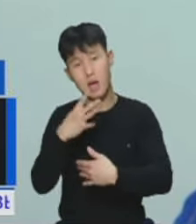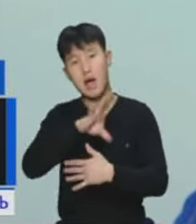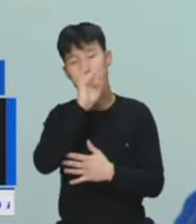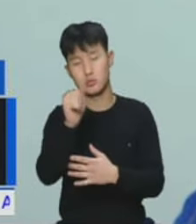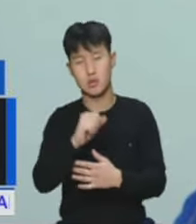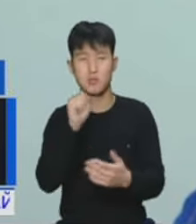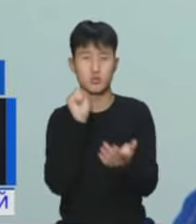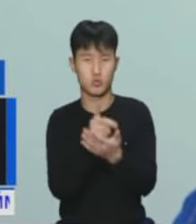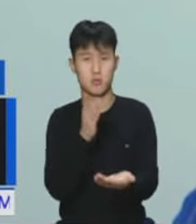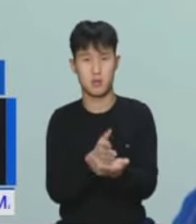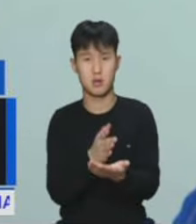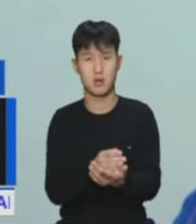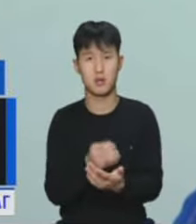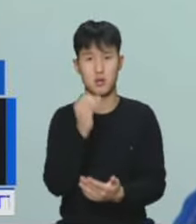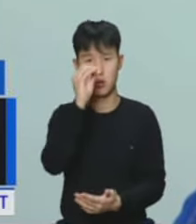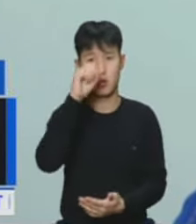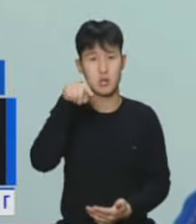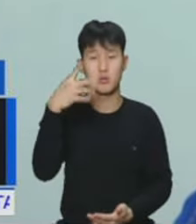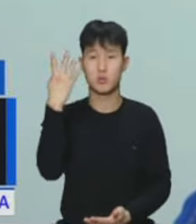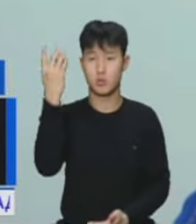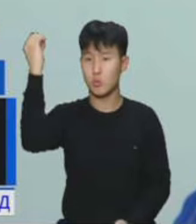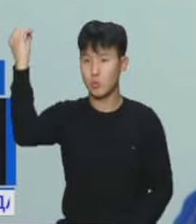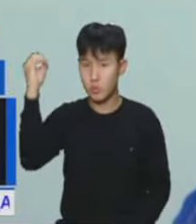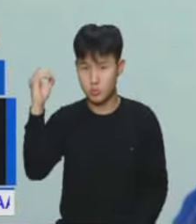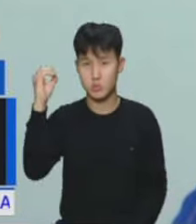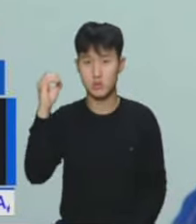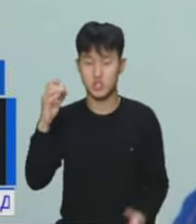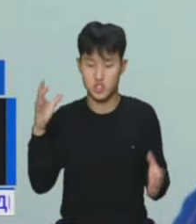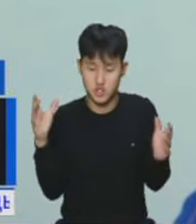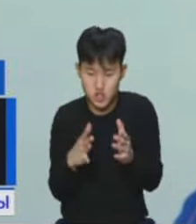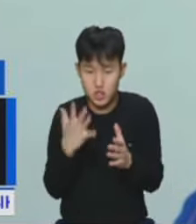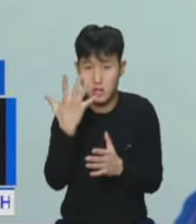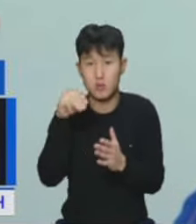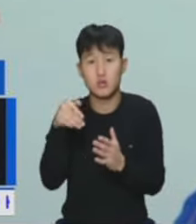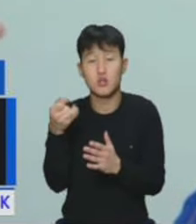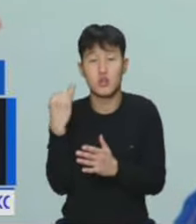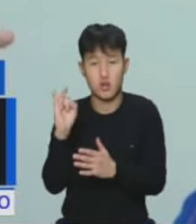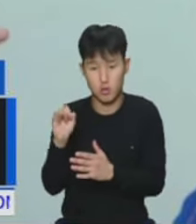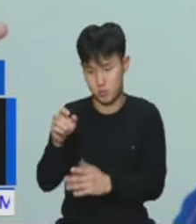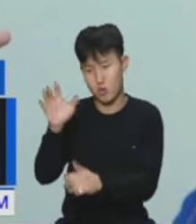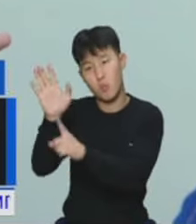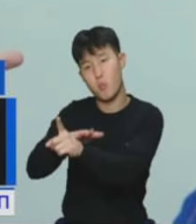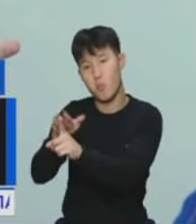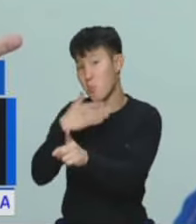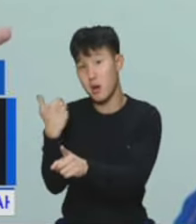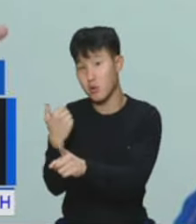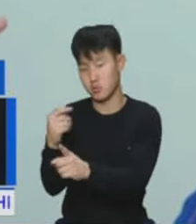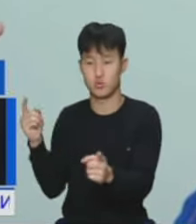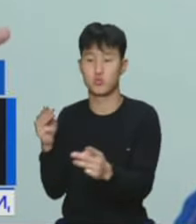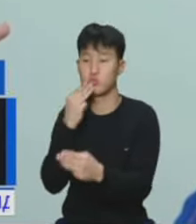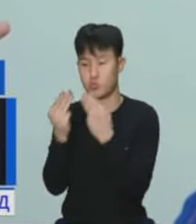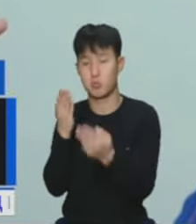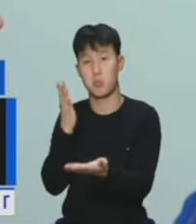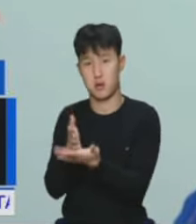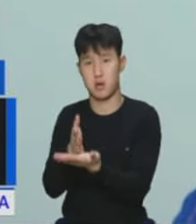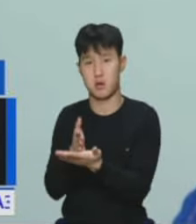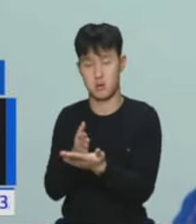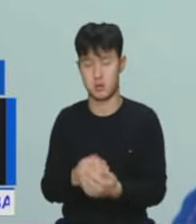байгаа. За 0.4% боёо жижиг таван толгой би өмөрөөгөө. Тэн дээр бас хүмжилттэй юм байгаа. Тэр нэг хийт мэхийт гээд